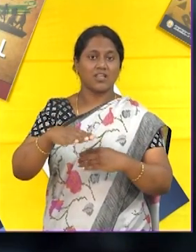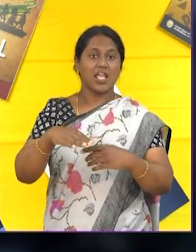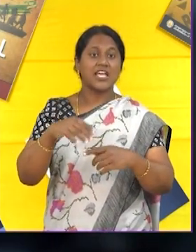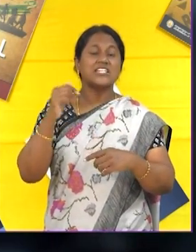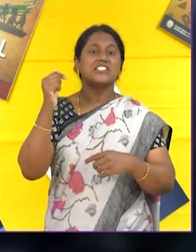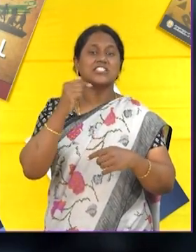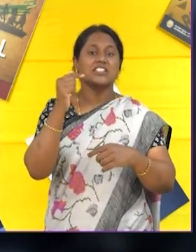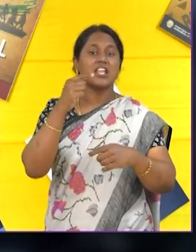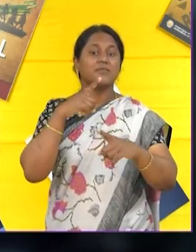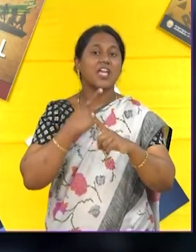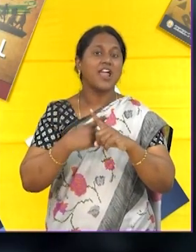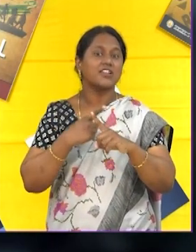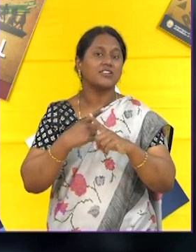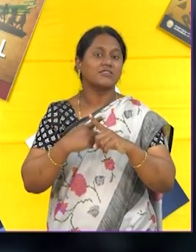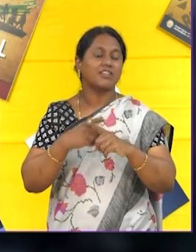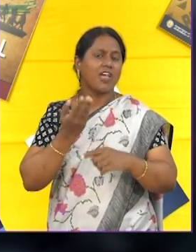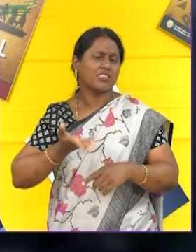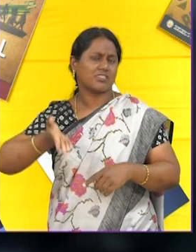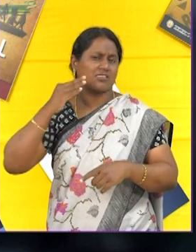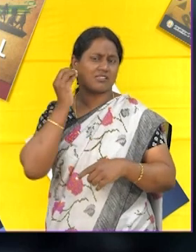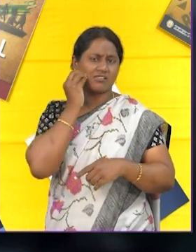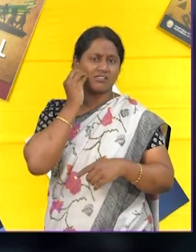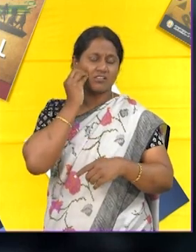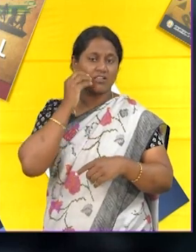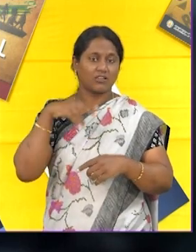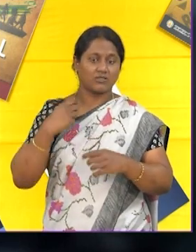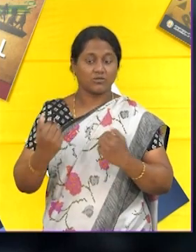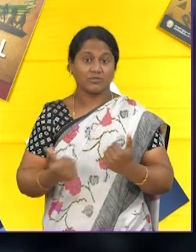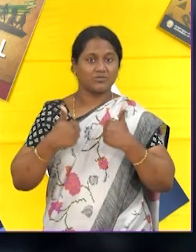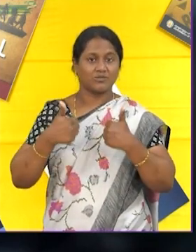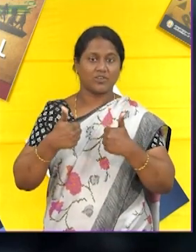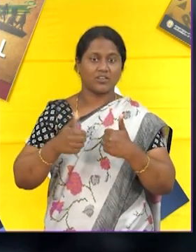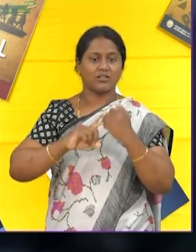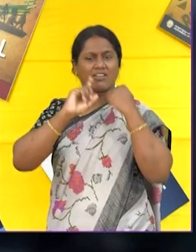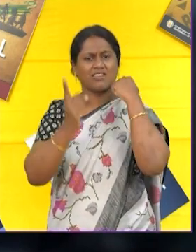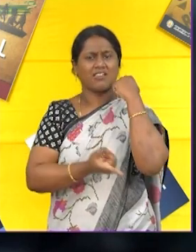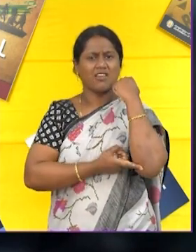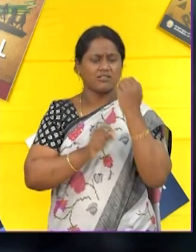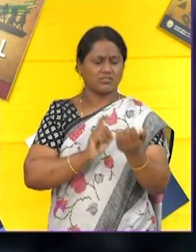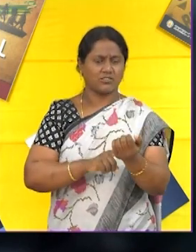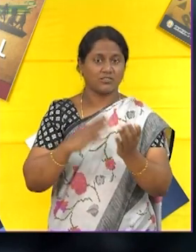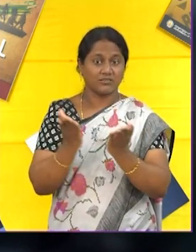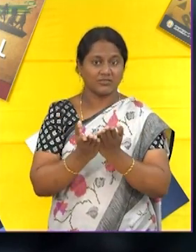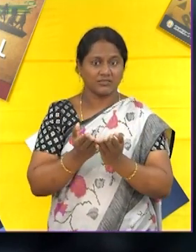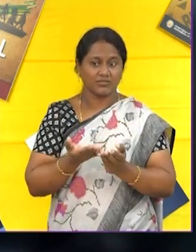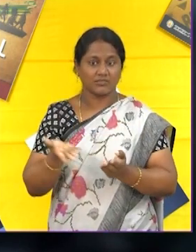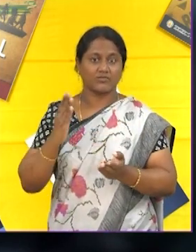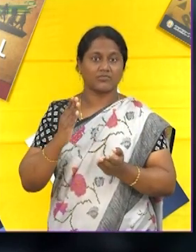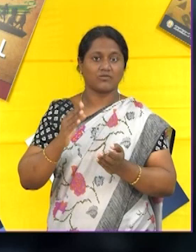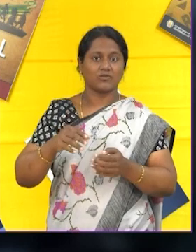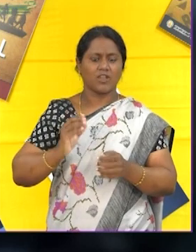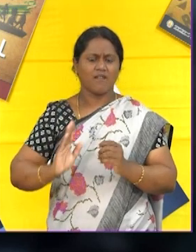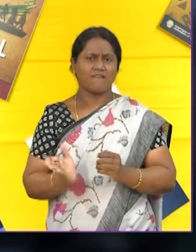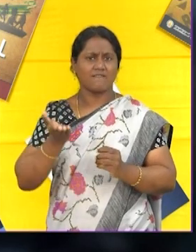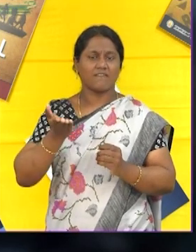ஆண்டோனிம் செக்ஷனில் நம்ம ஃபுல் மார்க்ஸ் ஸ்கோர் பண்ண முடியும். லாஸ்ட் மினிட்ல உட்காந்து படிக்கிறத விட ஃபர்ஸ்ட்லேருந்தே நம்ம டிக்ஷனரி யூஸ்